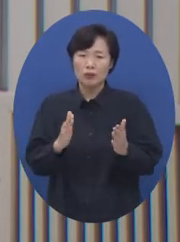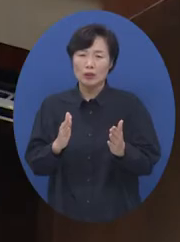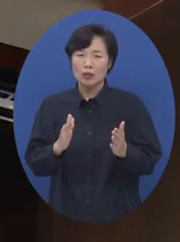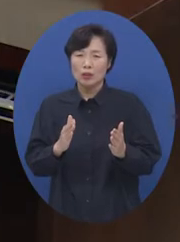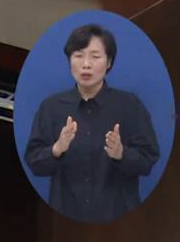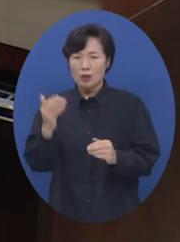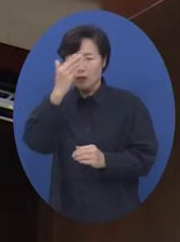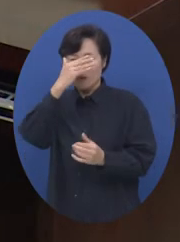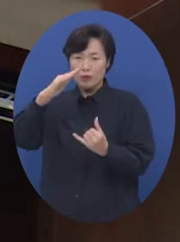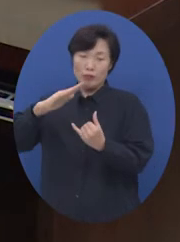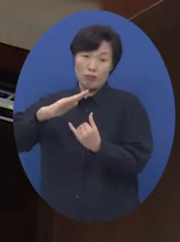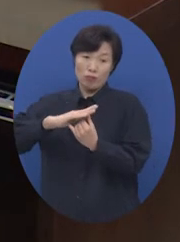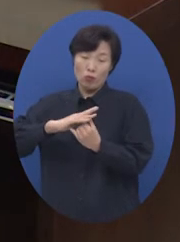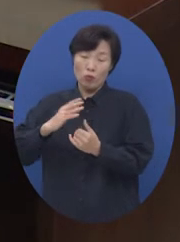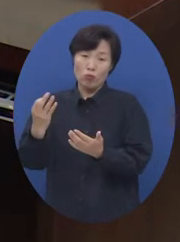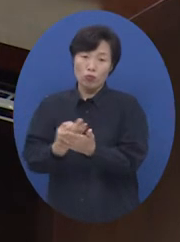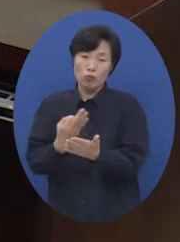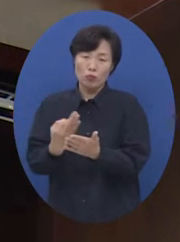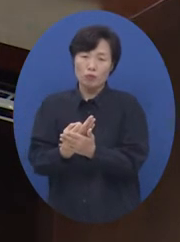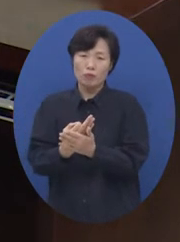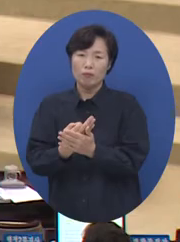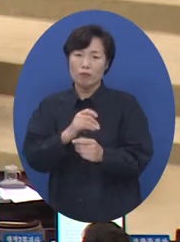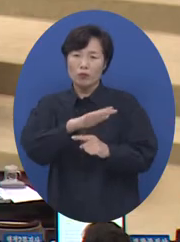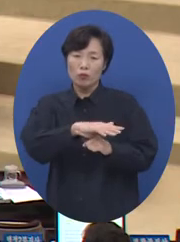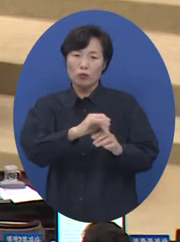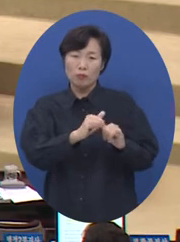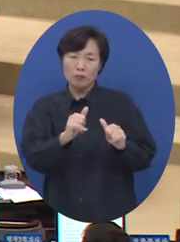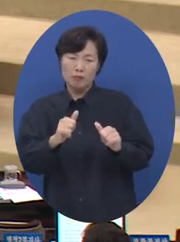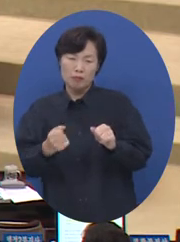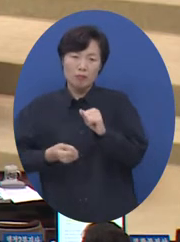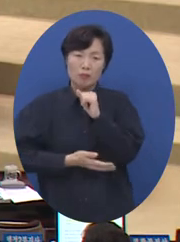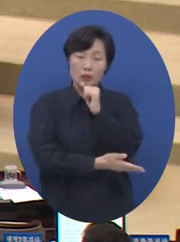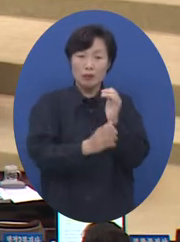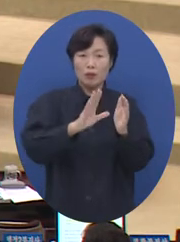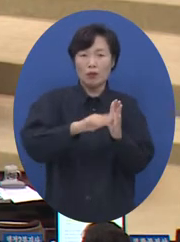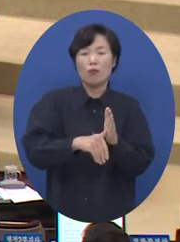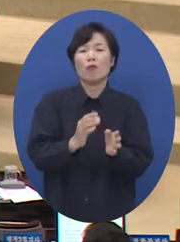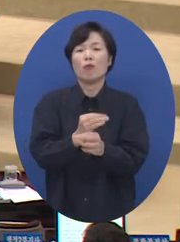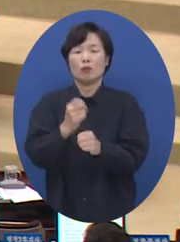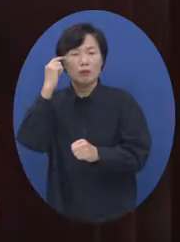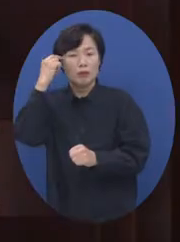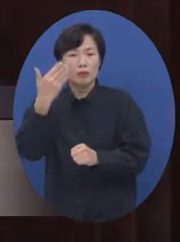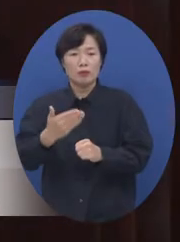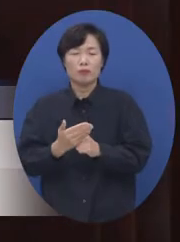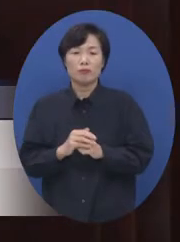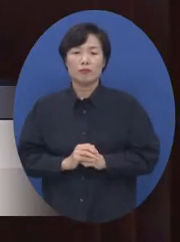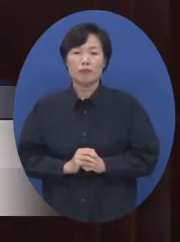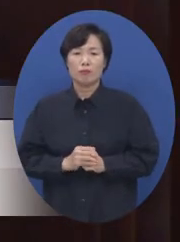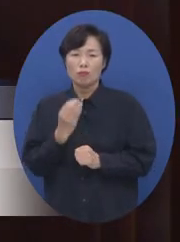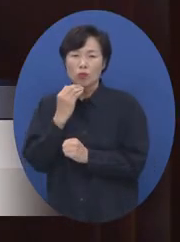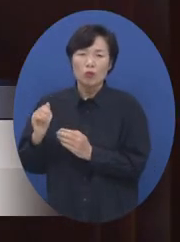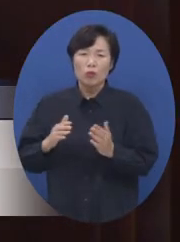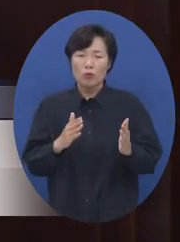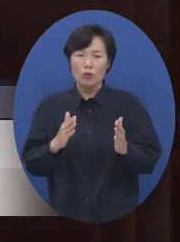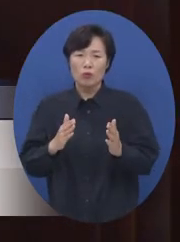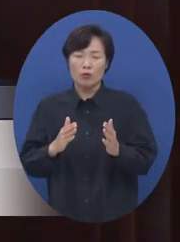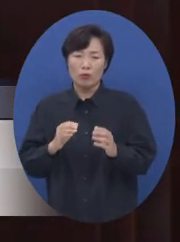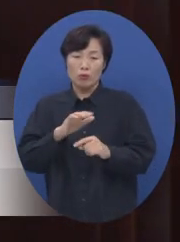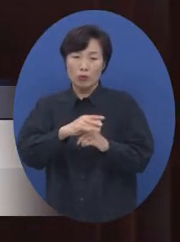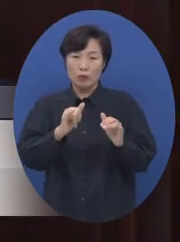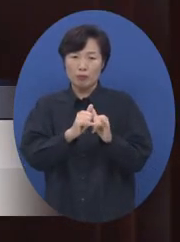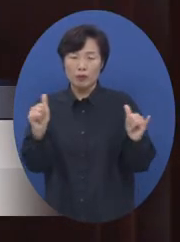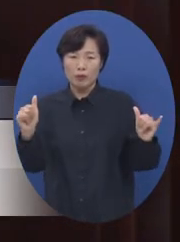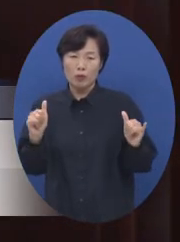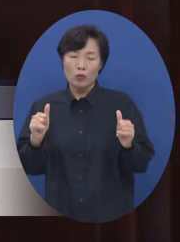중인 청년 기본소득을 농촌으로 확대한 정책인 농민 기본소득 도입 시기를 물었습니다. 경기도에서도 농민